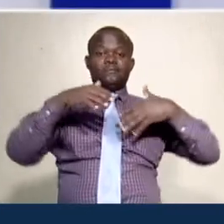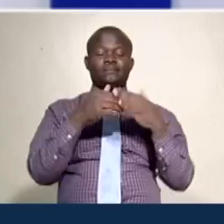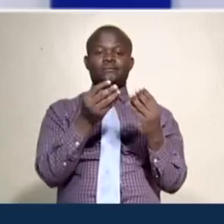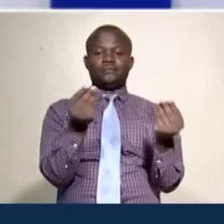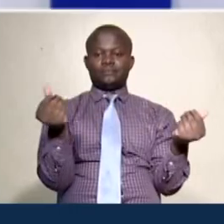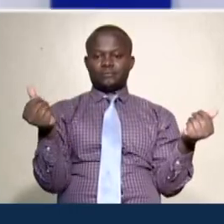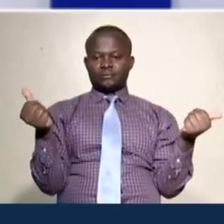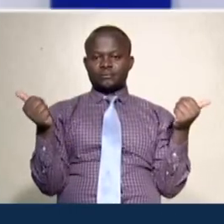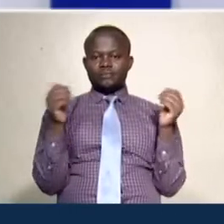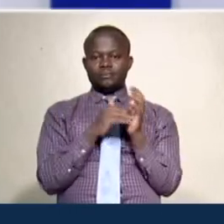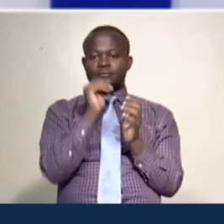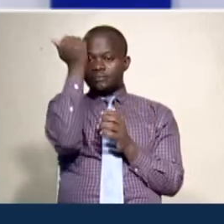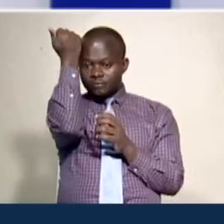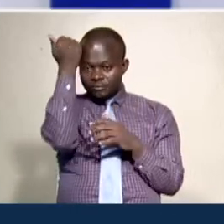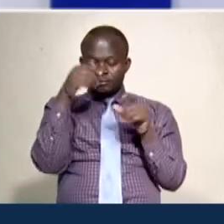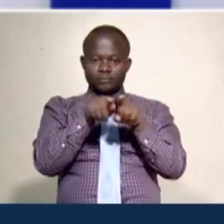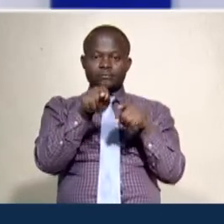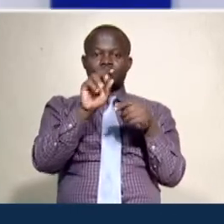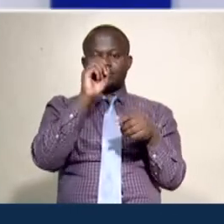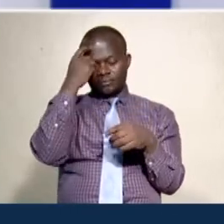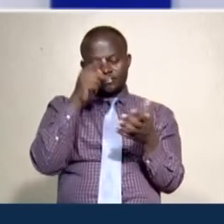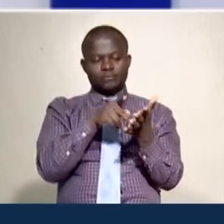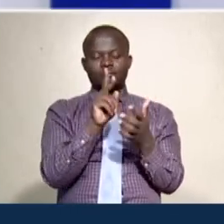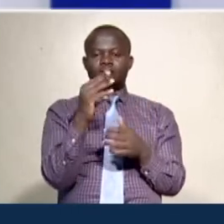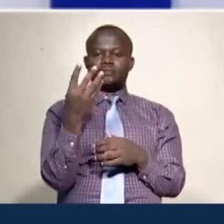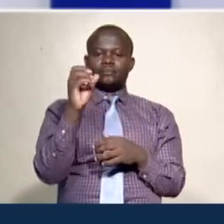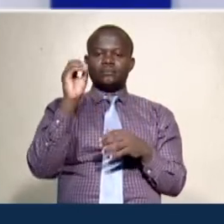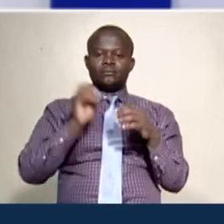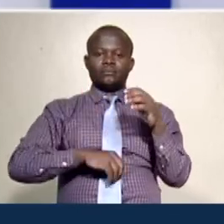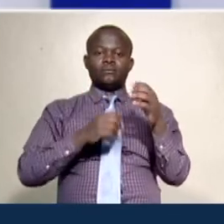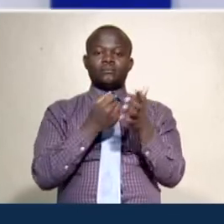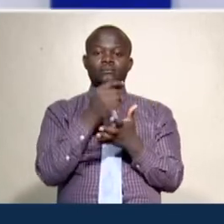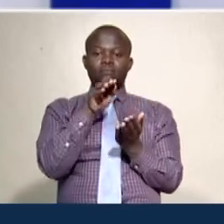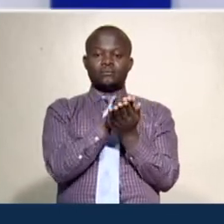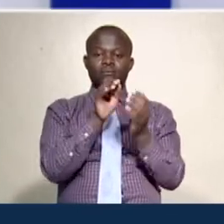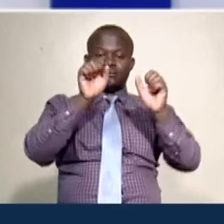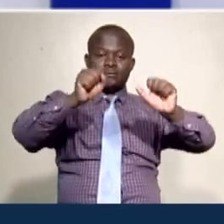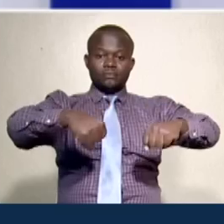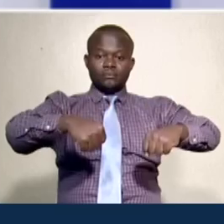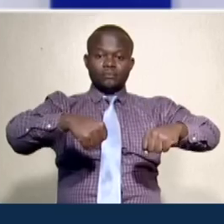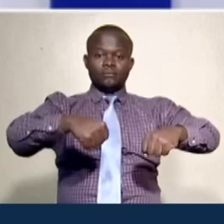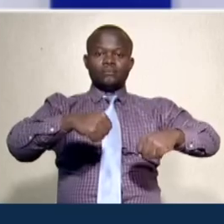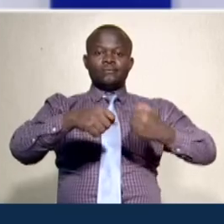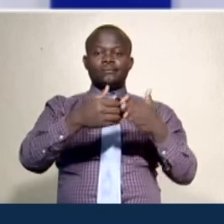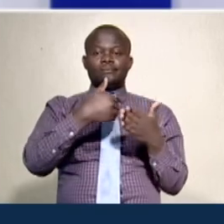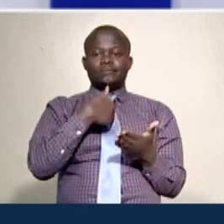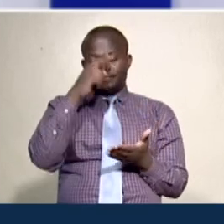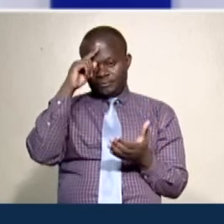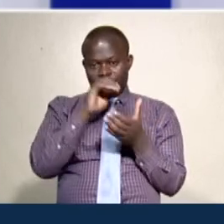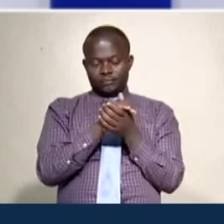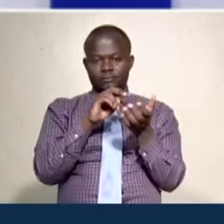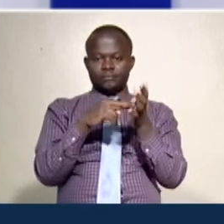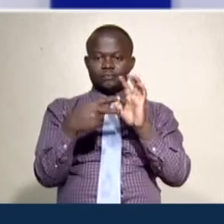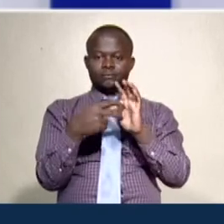ibyangize afite assurance rero nayo leta imwishyura 40% biratuma banki ishobora kuba yagera cyakizere